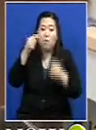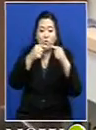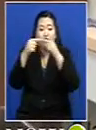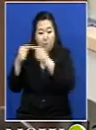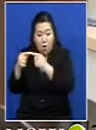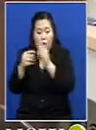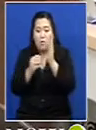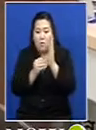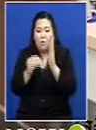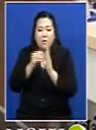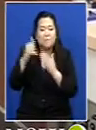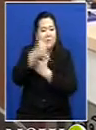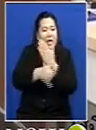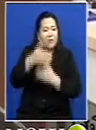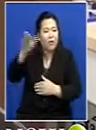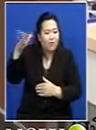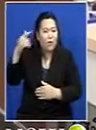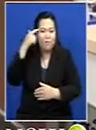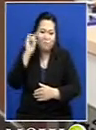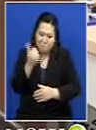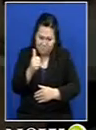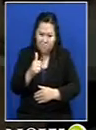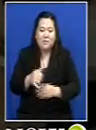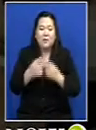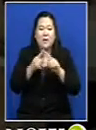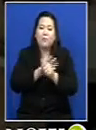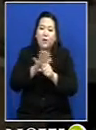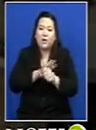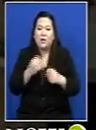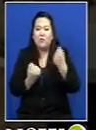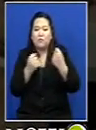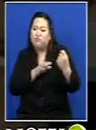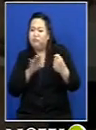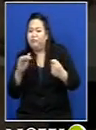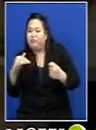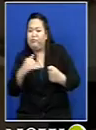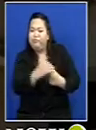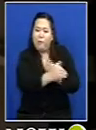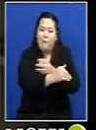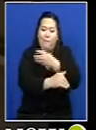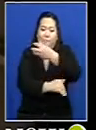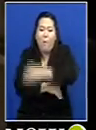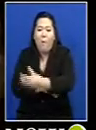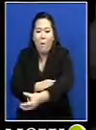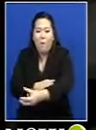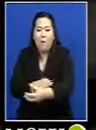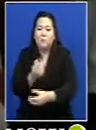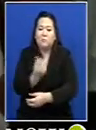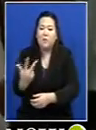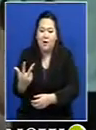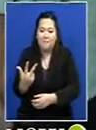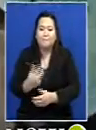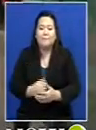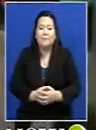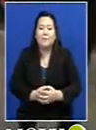คงจะเดินทางต่อไปที่อื่นแต่ว่าระหว่างที่รถเลี้ยวเข้าที่สนามบินกระเป๋าน่าจะตกลงมากลางถน